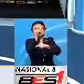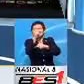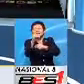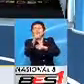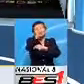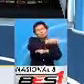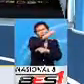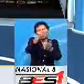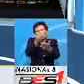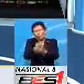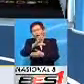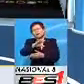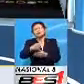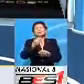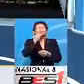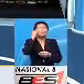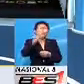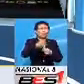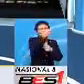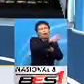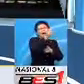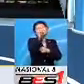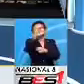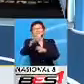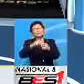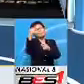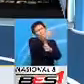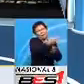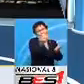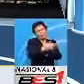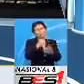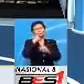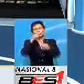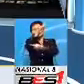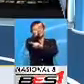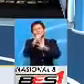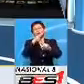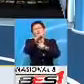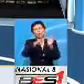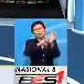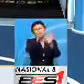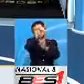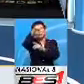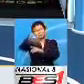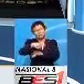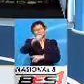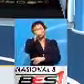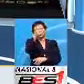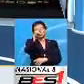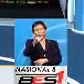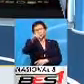Wang tersebut dipulangkan sepenuhnya kepada src beliau menyatakannya bagi menjawab pertanyaan wakil dap Petaling Jaya Utara